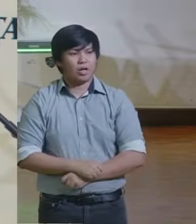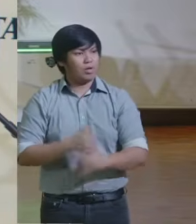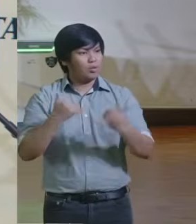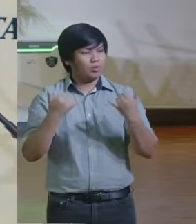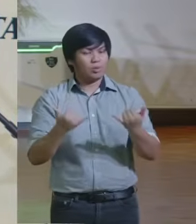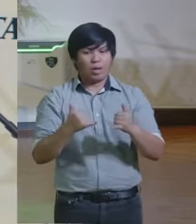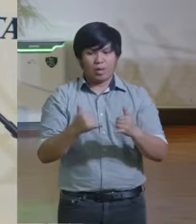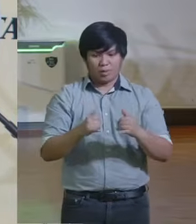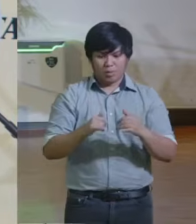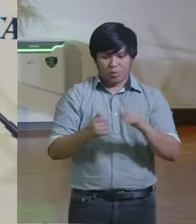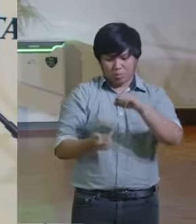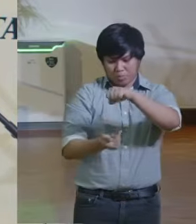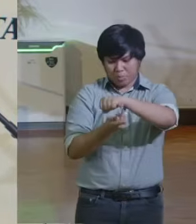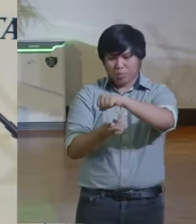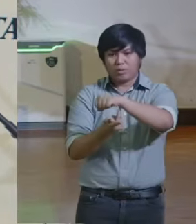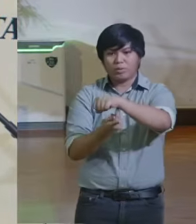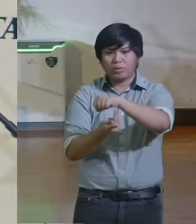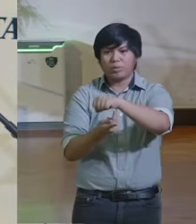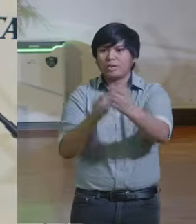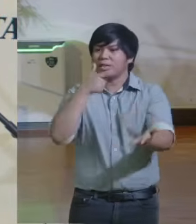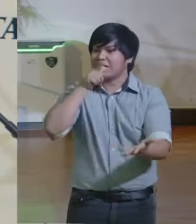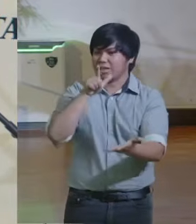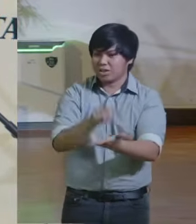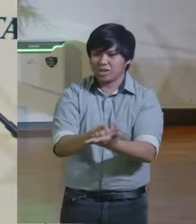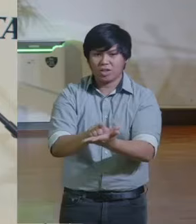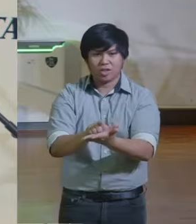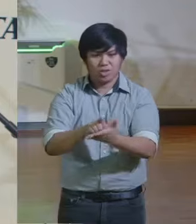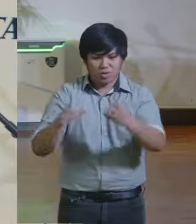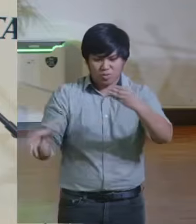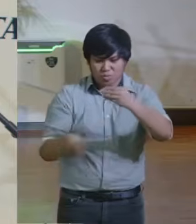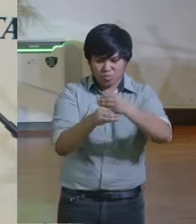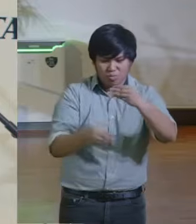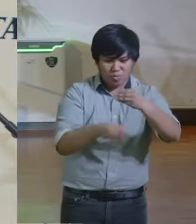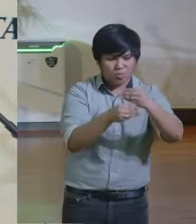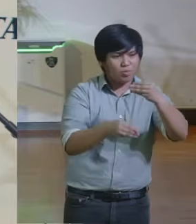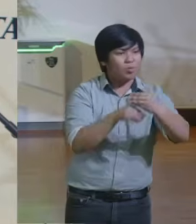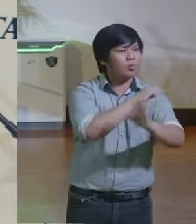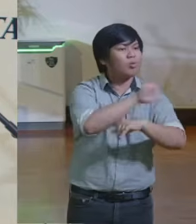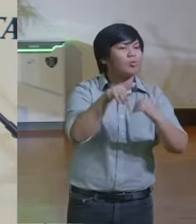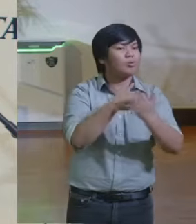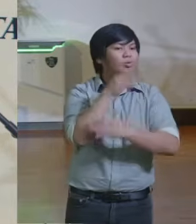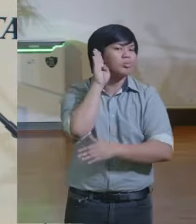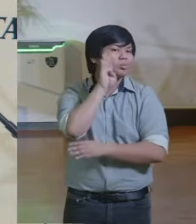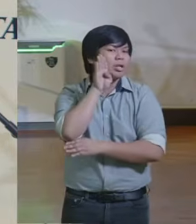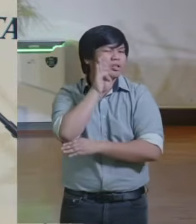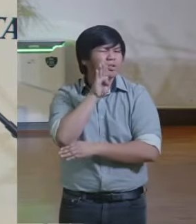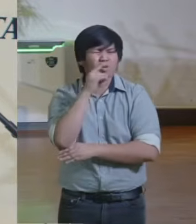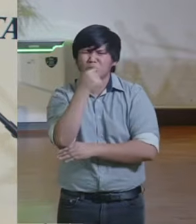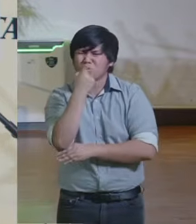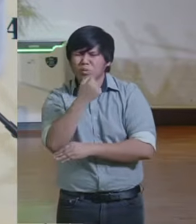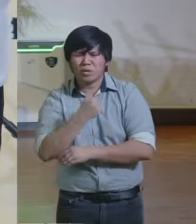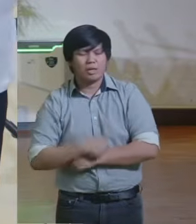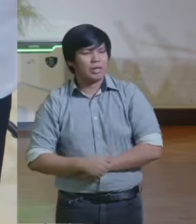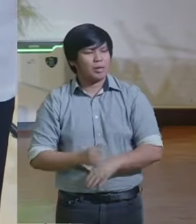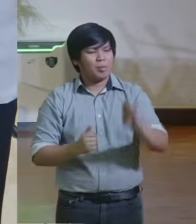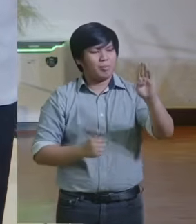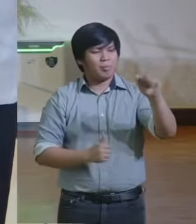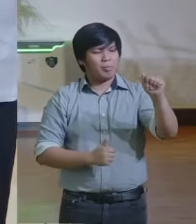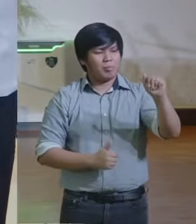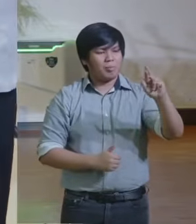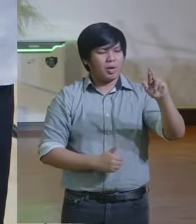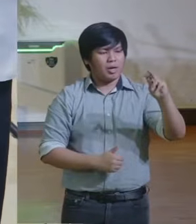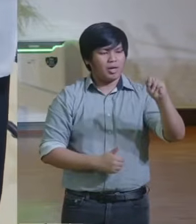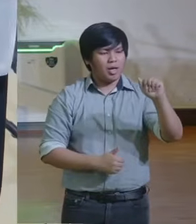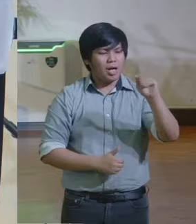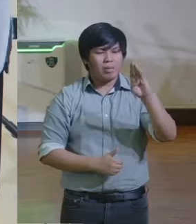sa kanyang letter ang lahat ng kasama niya. Sino kaya yung all the brothers? Well, kasama doon si Barnabas.